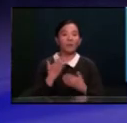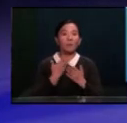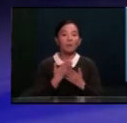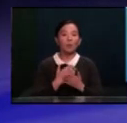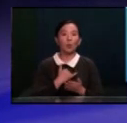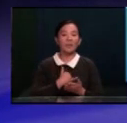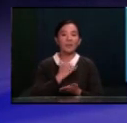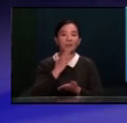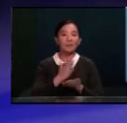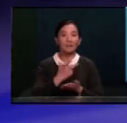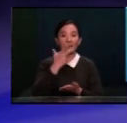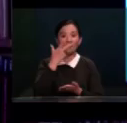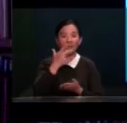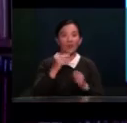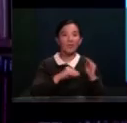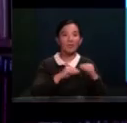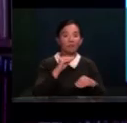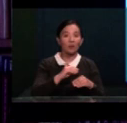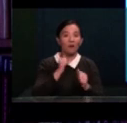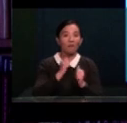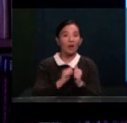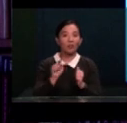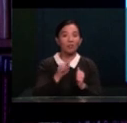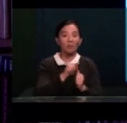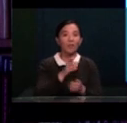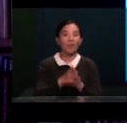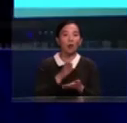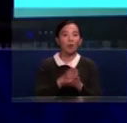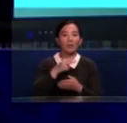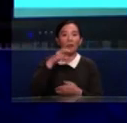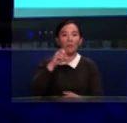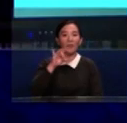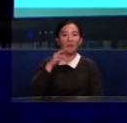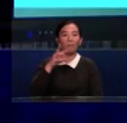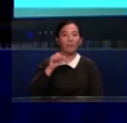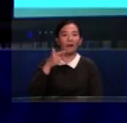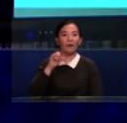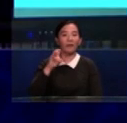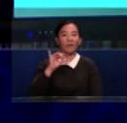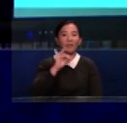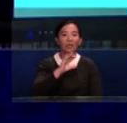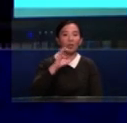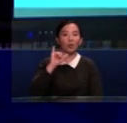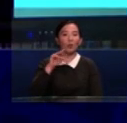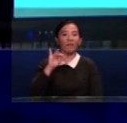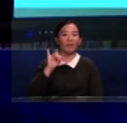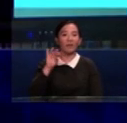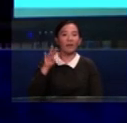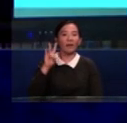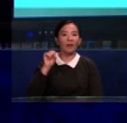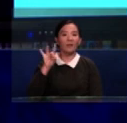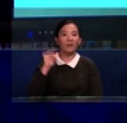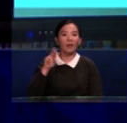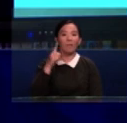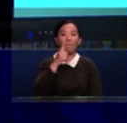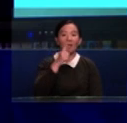Предположим, у нас имеется 3 раствора. В каждом растворе находится перманганат калия и сульфит натрия. В один раствор мы добавили